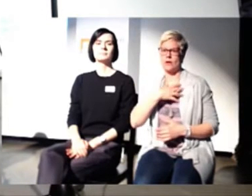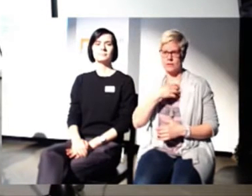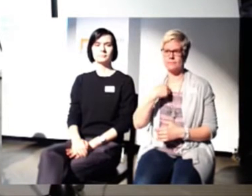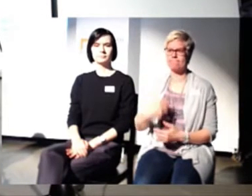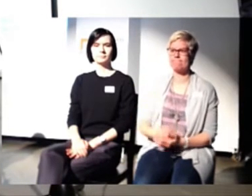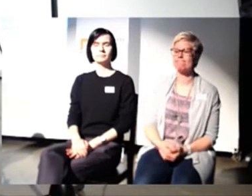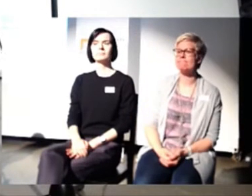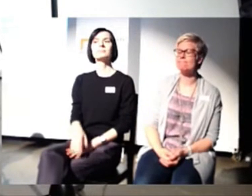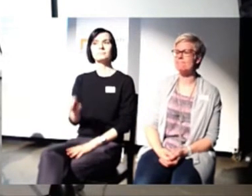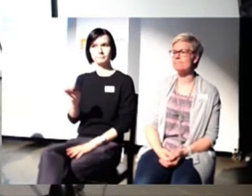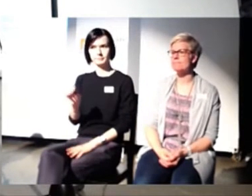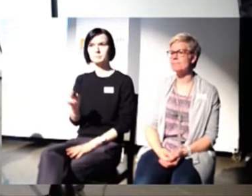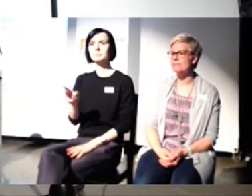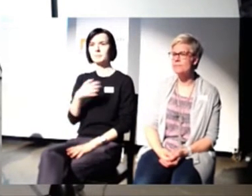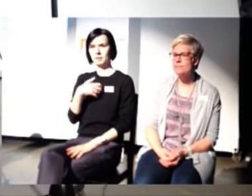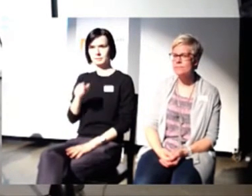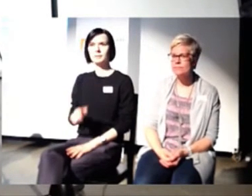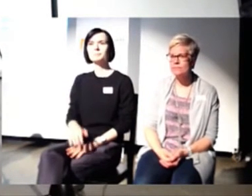Olen tällaisen mukaan.